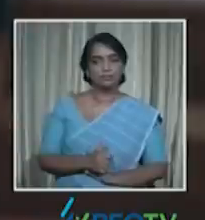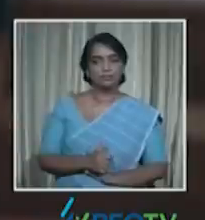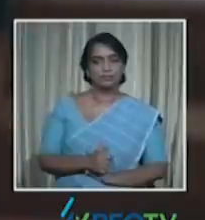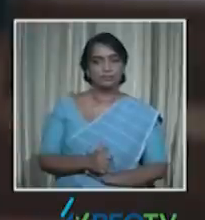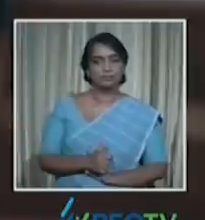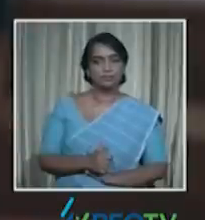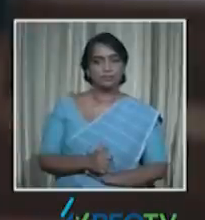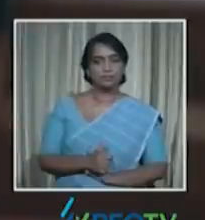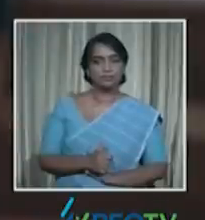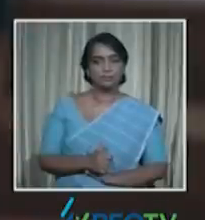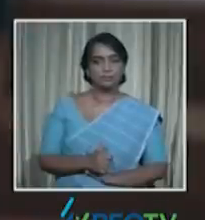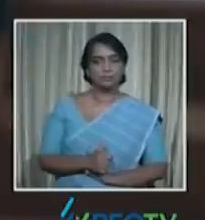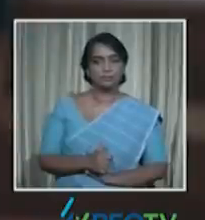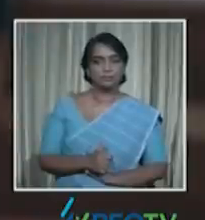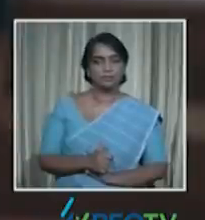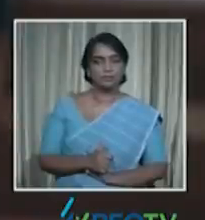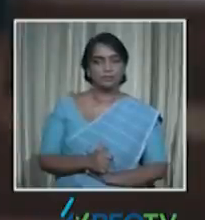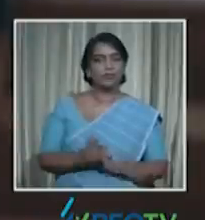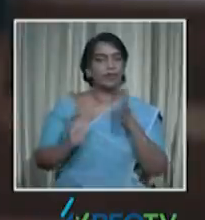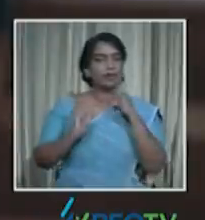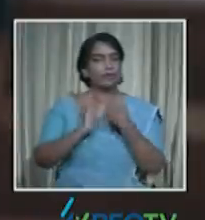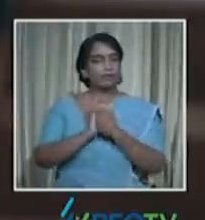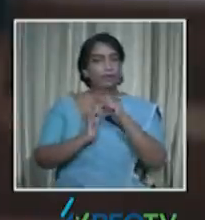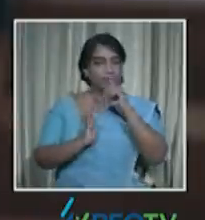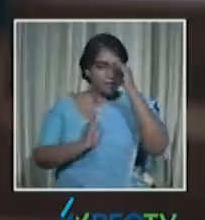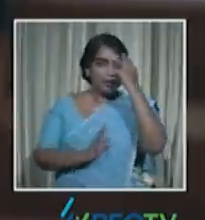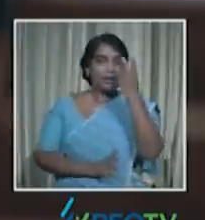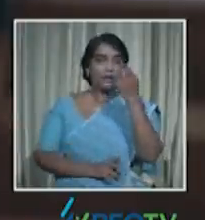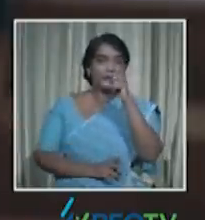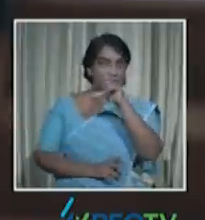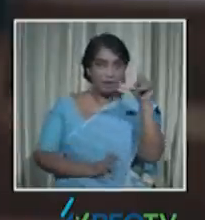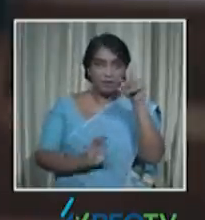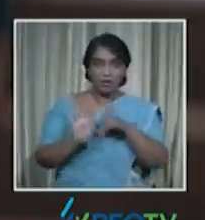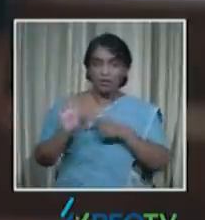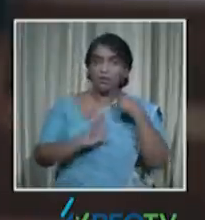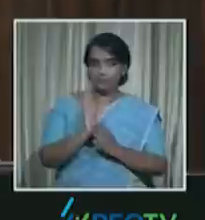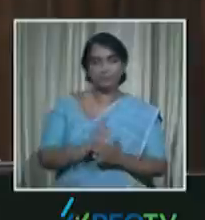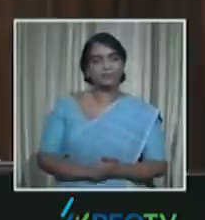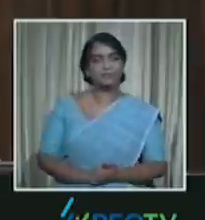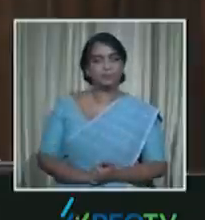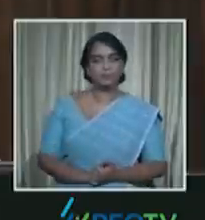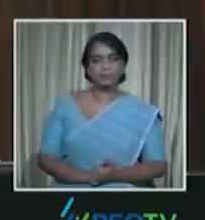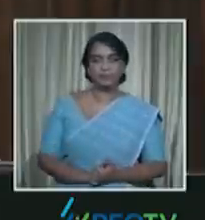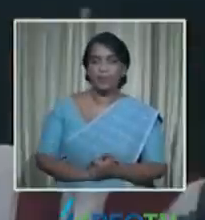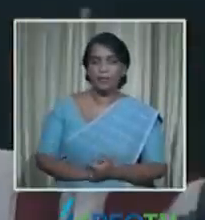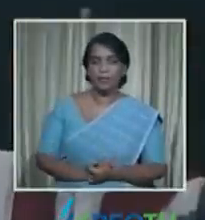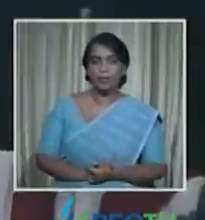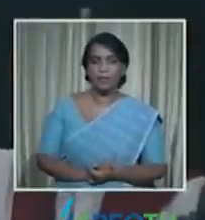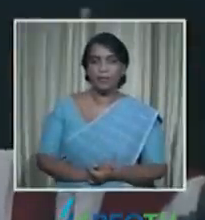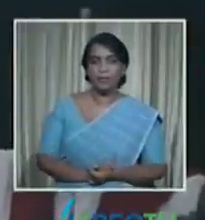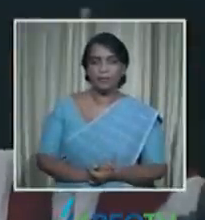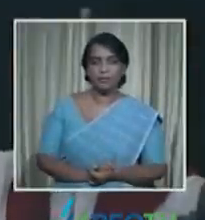පත් කර ඇති බව කතානායකවරයා පාර්ලිමේන්තුවට දැනුම් දුන්නා. මේ අතර ශ්‍රී ලංකාව පිළිබඳ IMF වාර්තාවේ ඉංග්‍රීසි පිටපත මුදල් අමාත්‍යවරයා